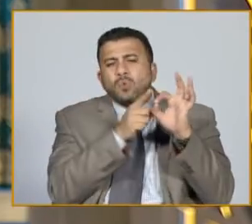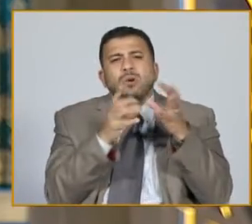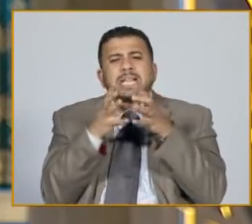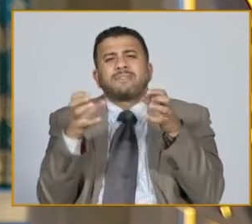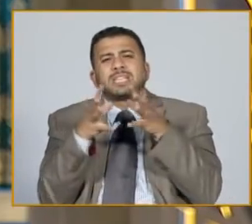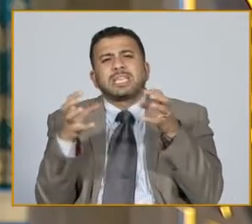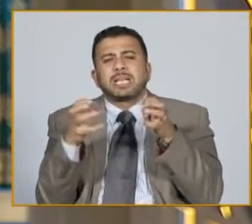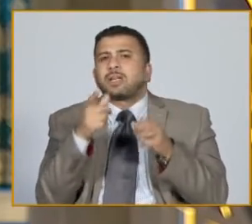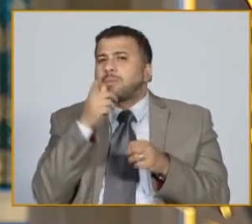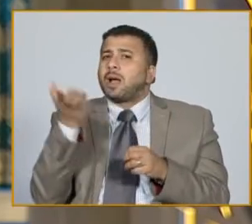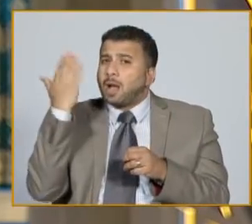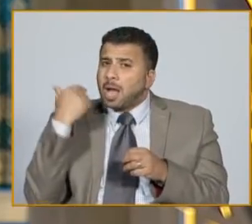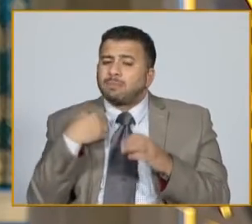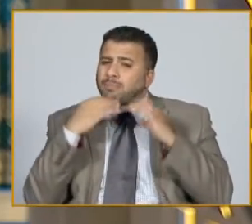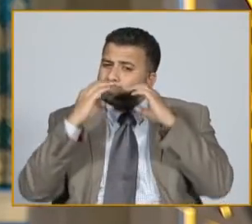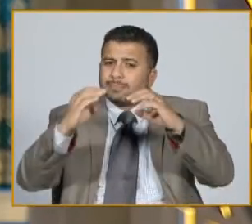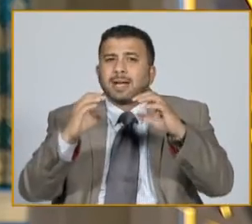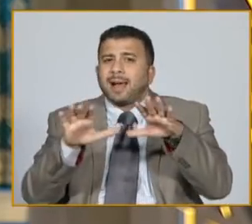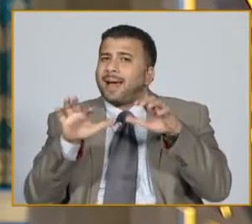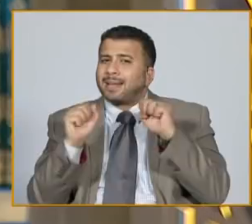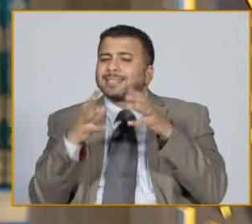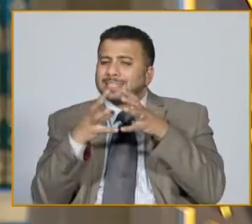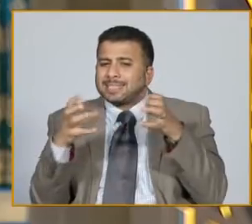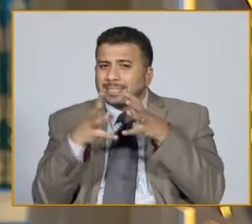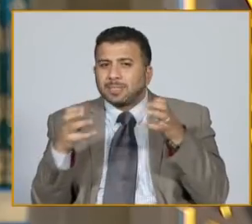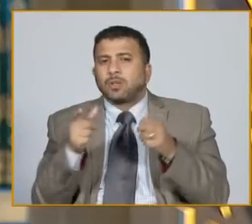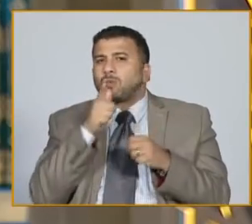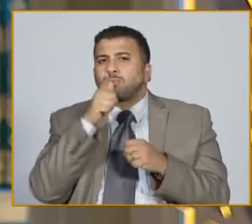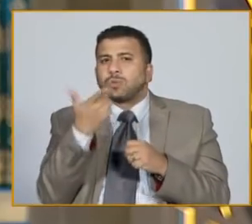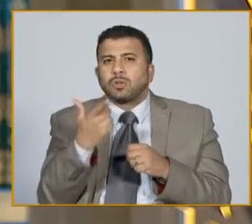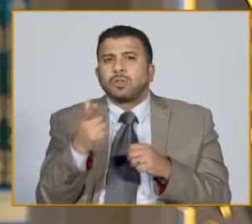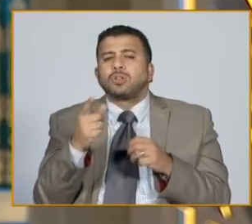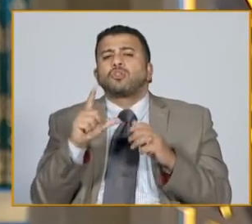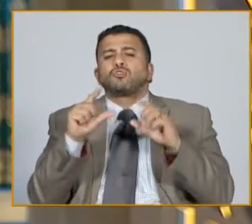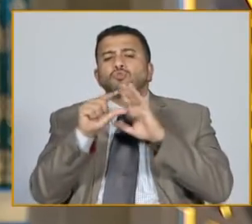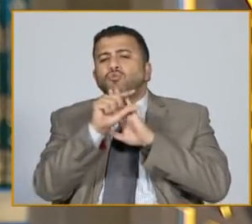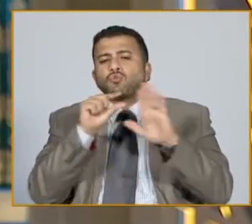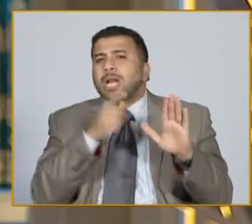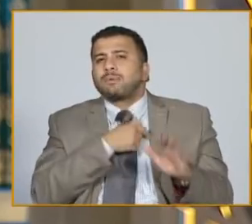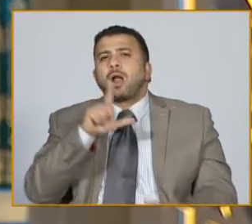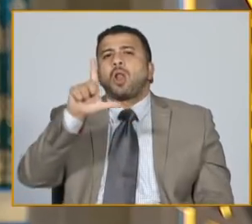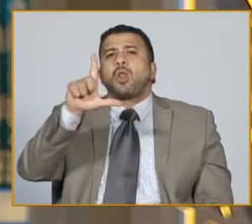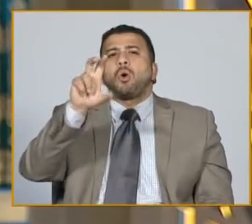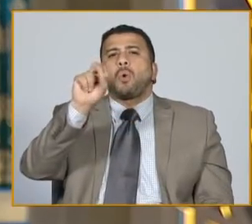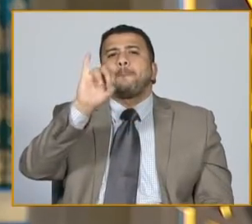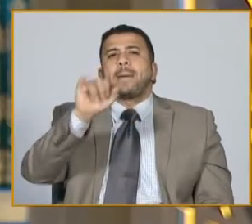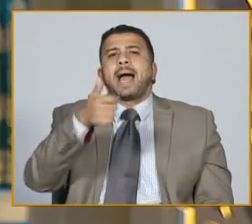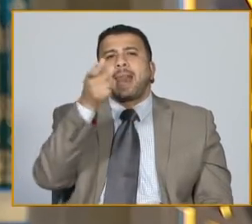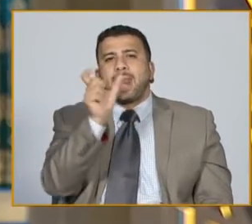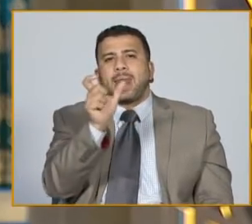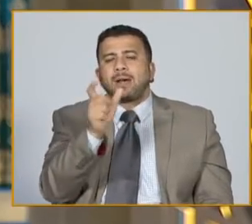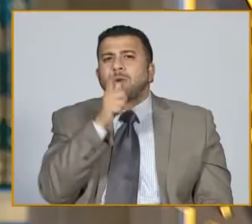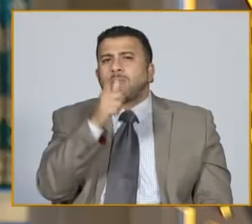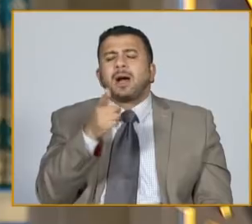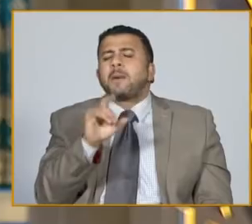وأن تكلمنا عليها كثيرا، ولذلك هذه الآية جاءت في سورة لقمان، يقول سبحانه وتعالى ومن الناس من يشتري